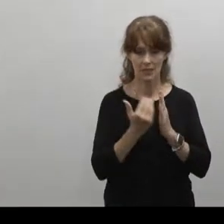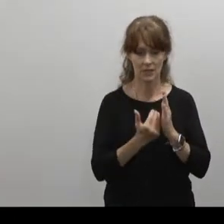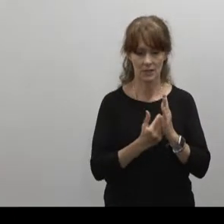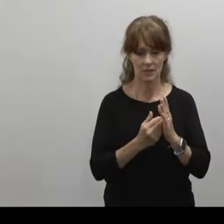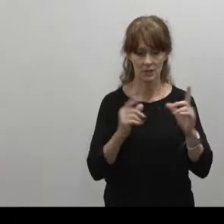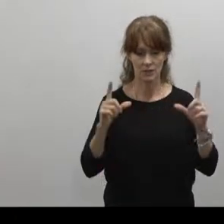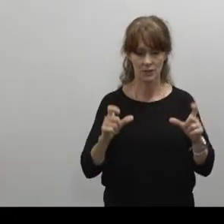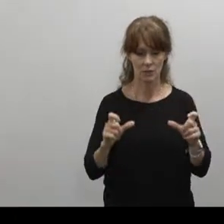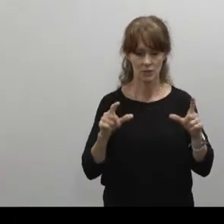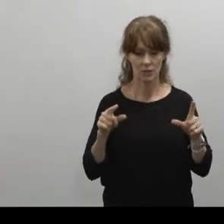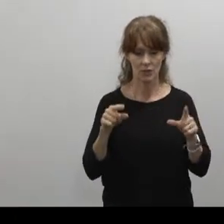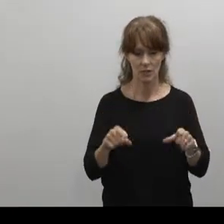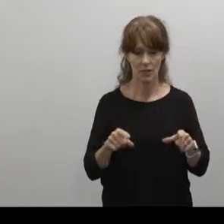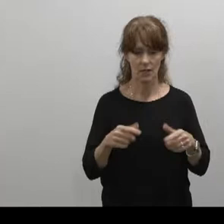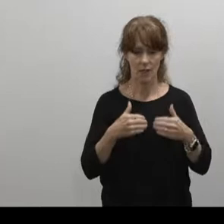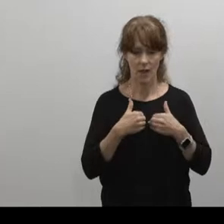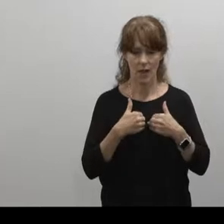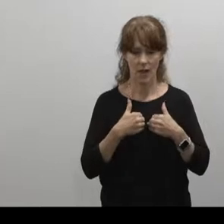rồi biết về đây